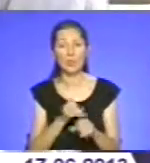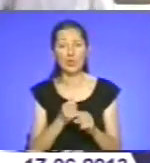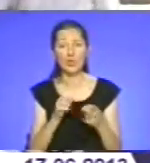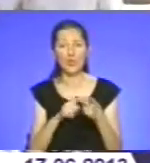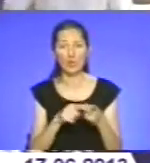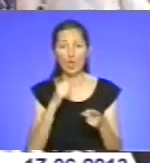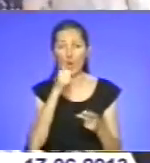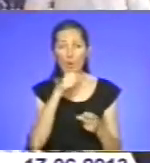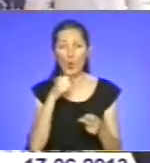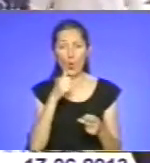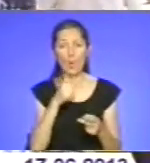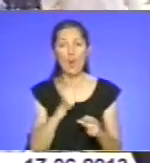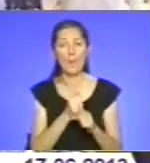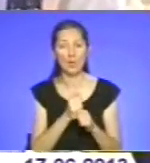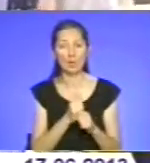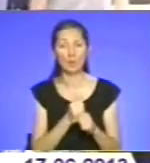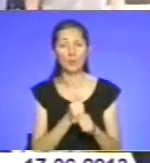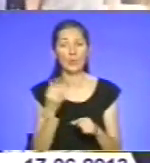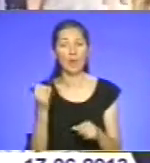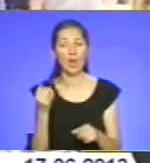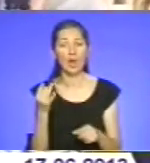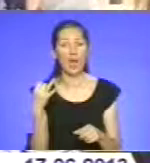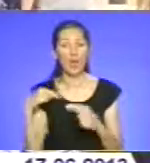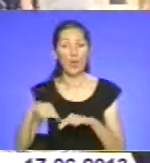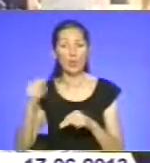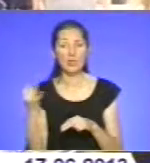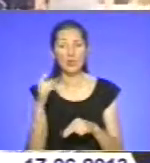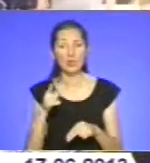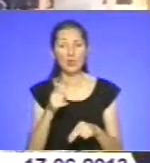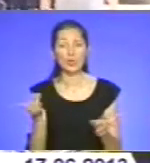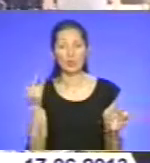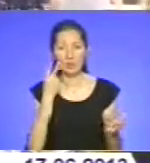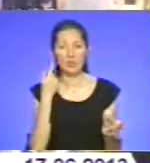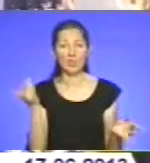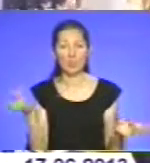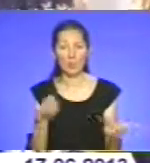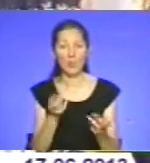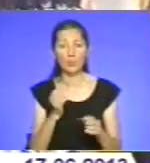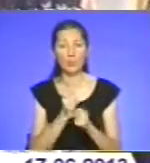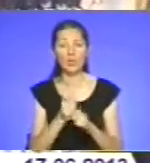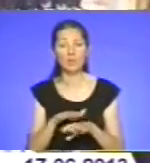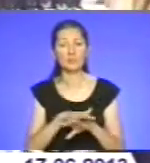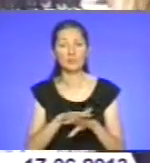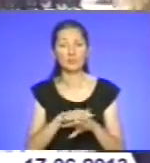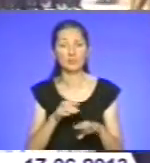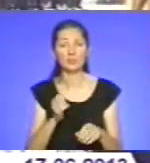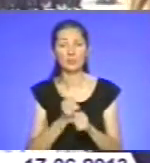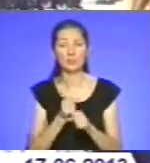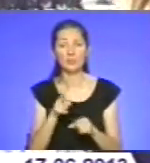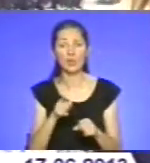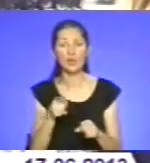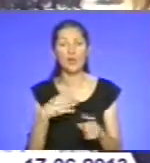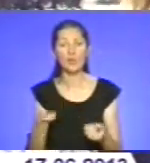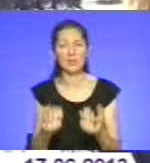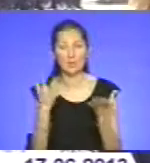року. Працюю. Робота цікава тим, що завжди треба працювати з населенням. Полягає робота в тому, що ми висвітлюємо про